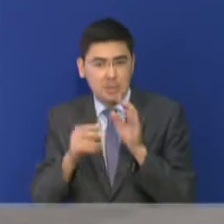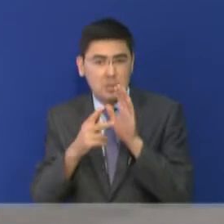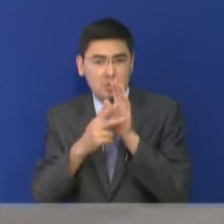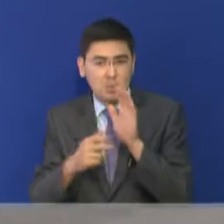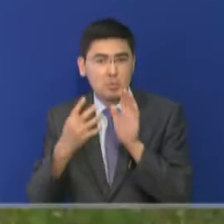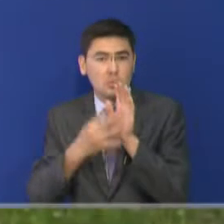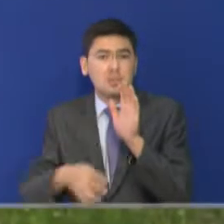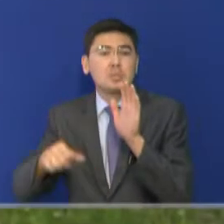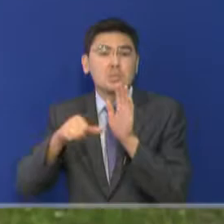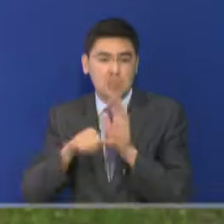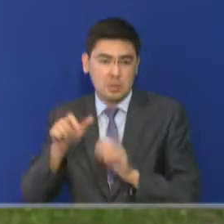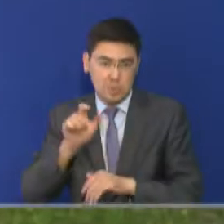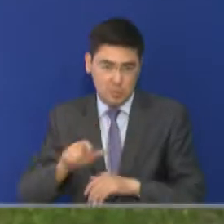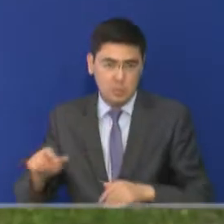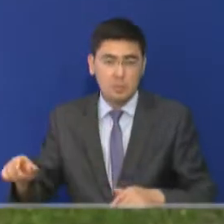10896 адамды құрайды.